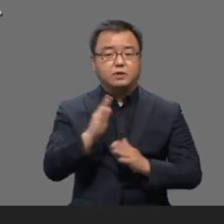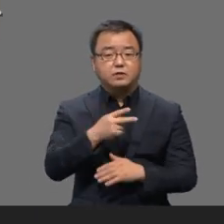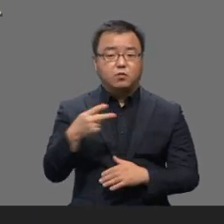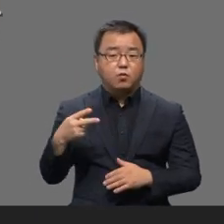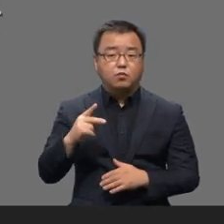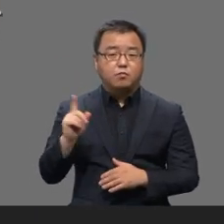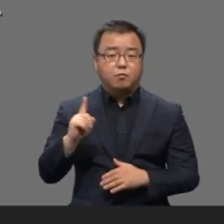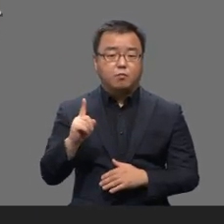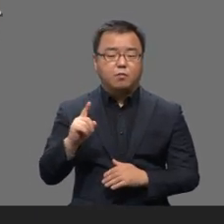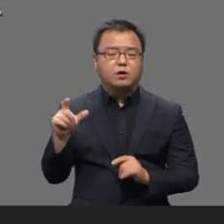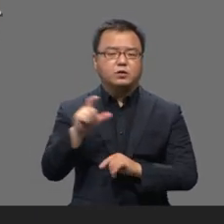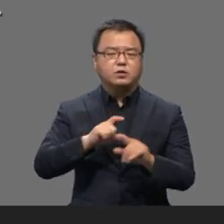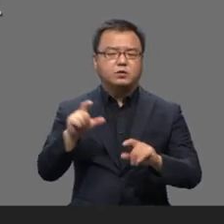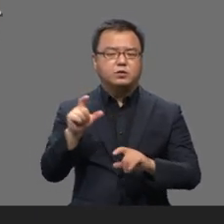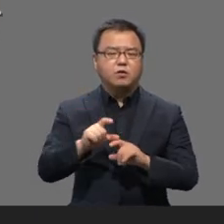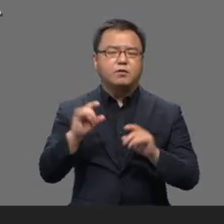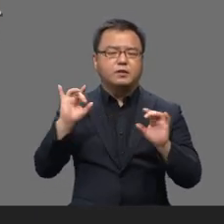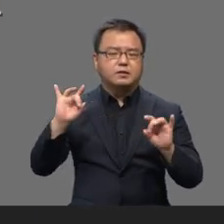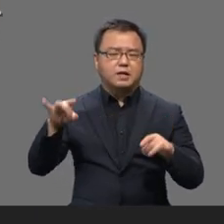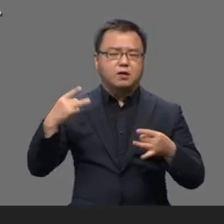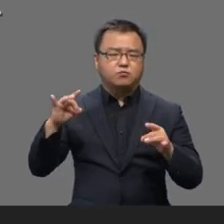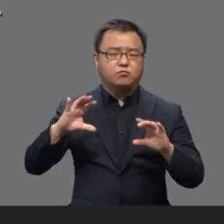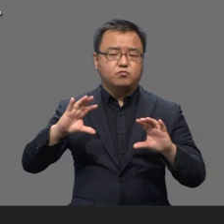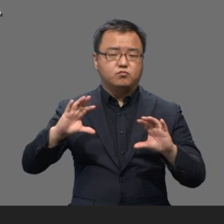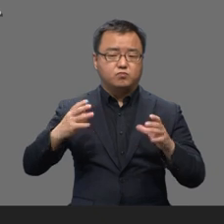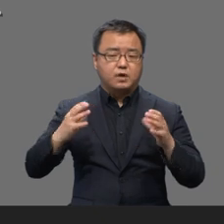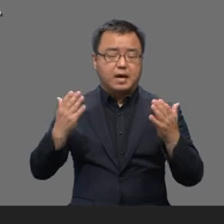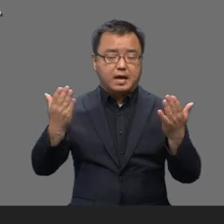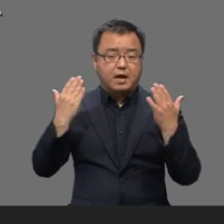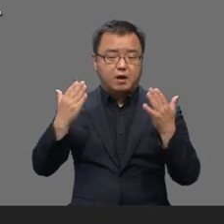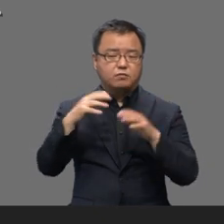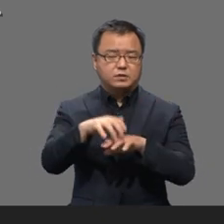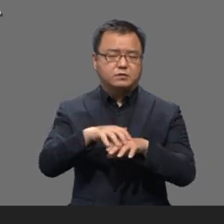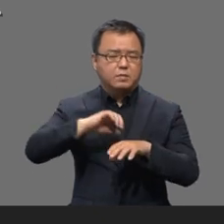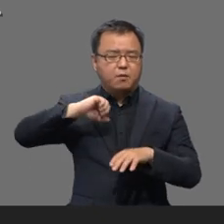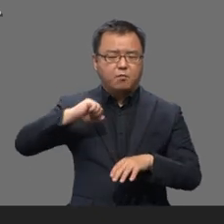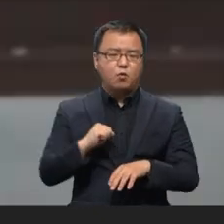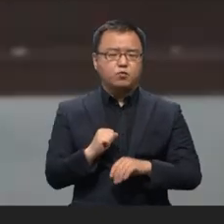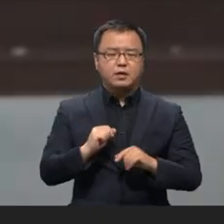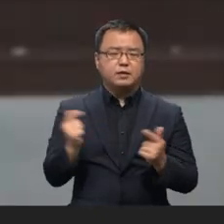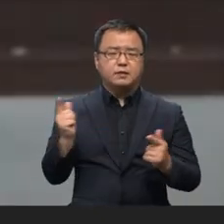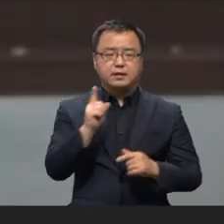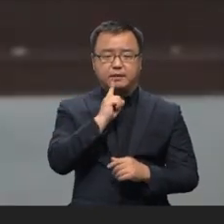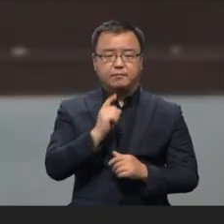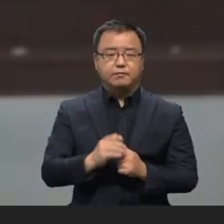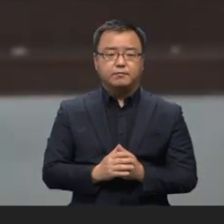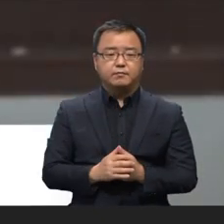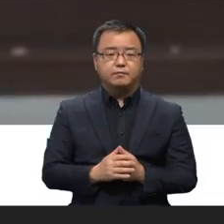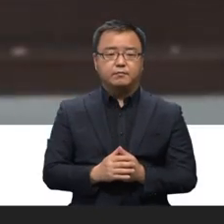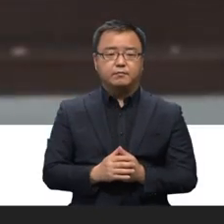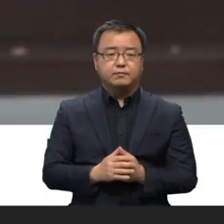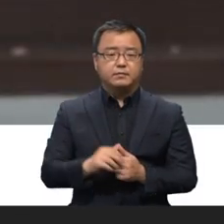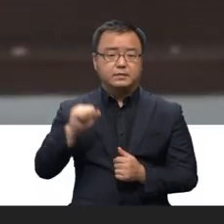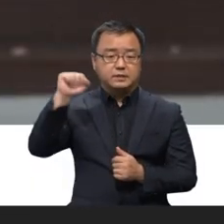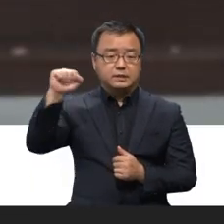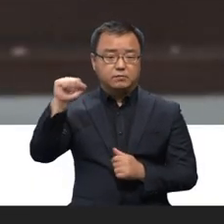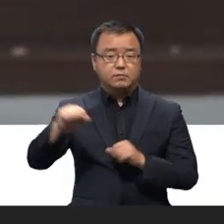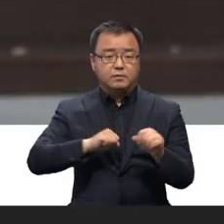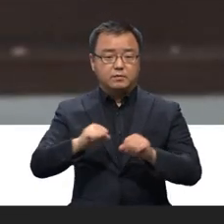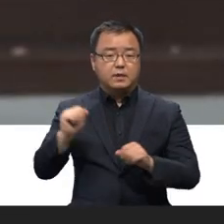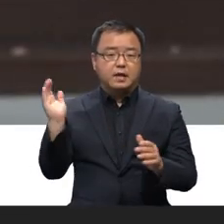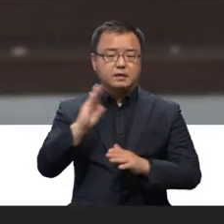즉 더 이상은 태국 학교 시스템에 복종하지 않겠다는 의미죠. They call themselves the